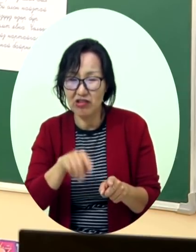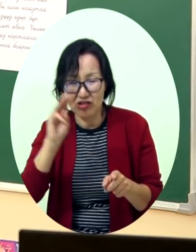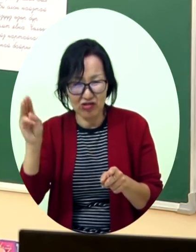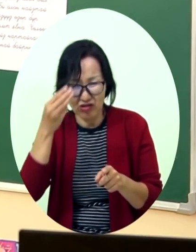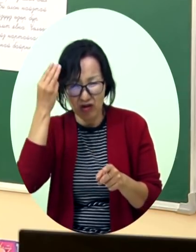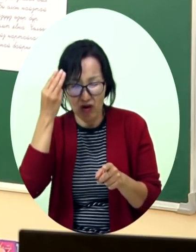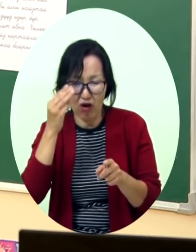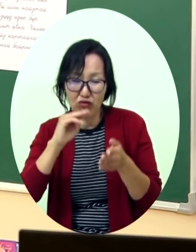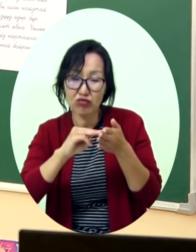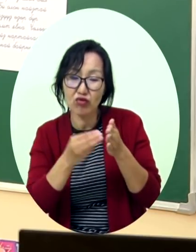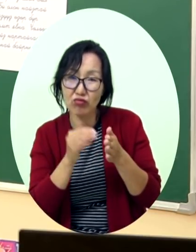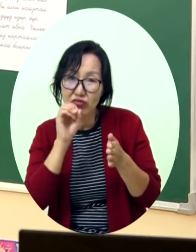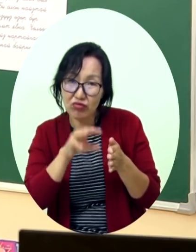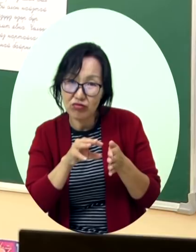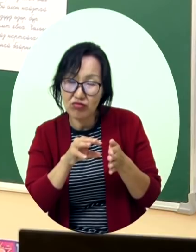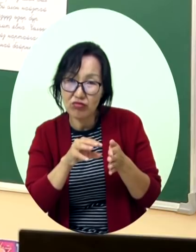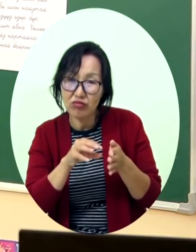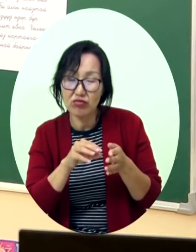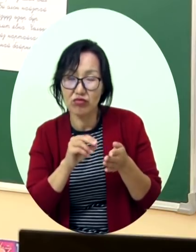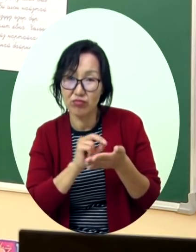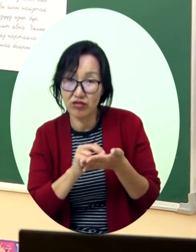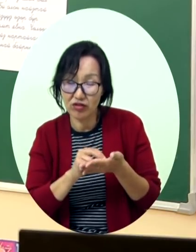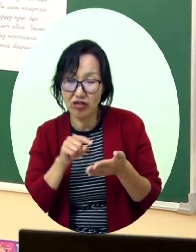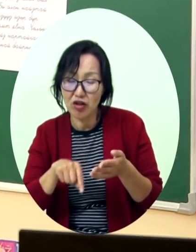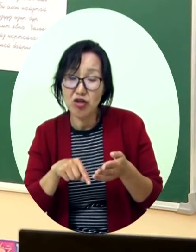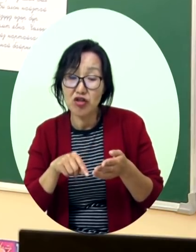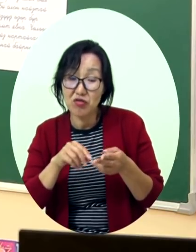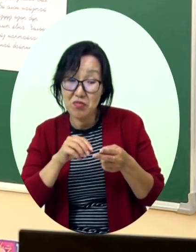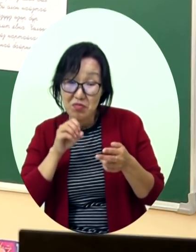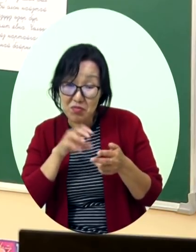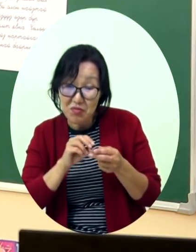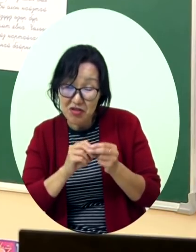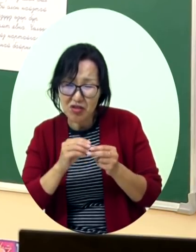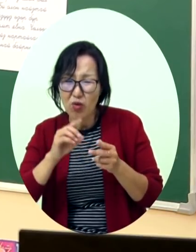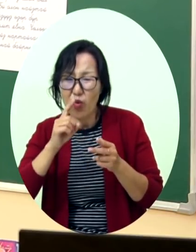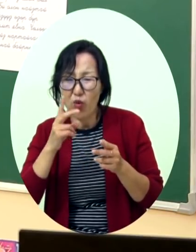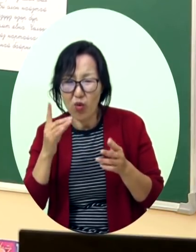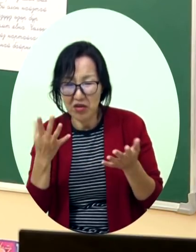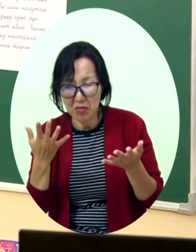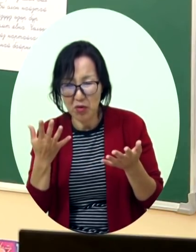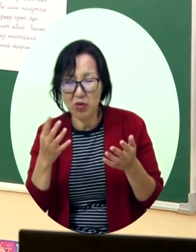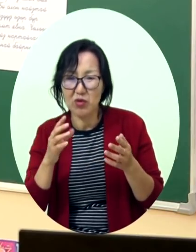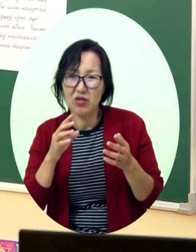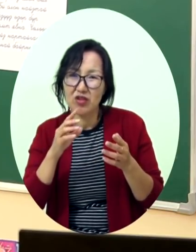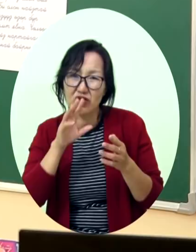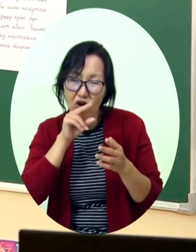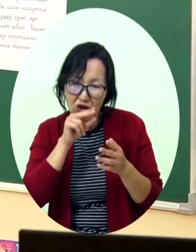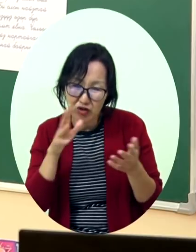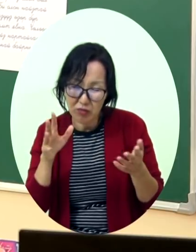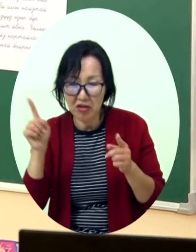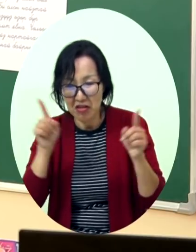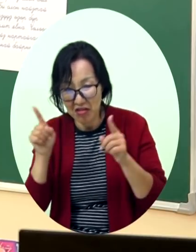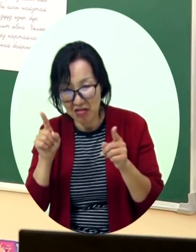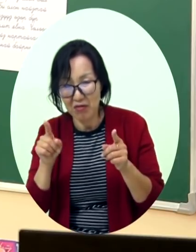зүйлээ тодорхой төлөвлөн бичин мөн бичиж байгаа сэдвийн хүрээнд хүүр нэмж, тайлбарламж,